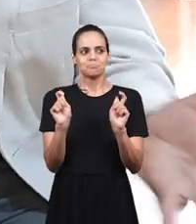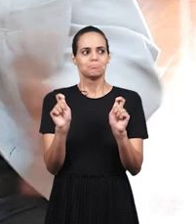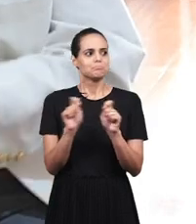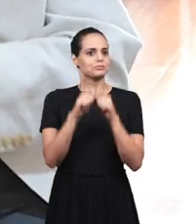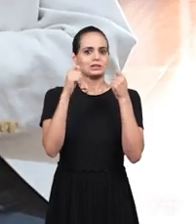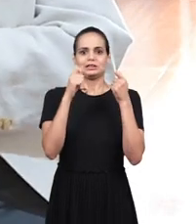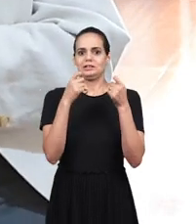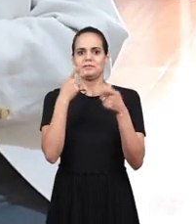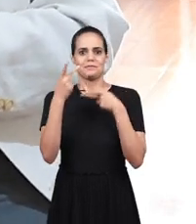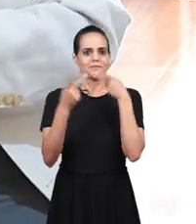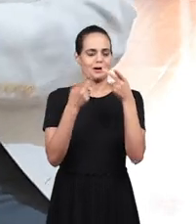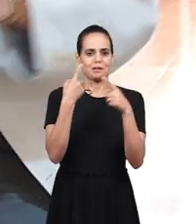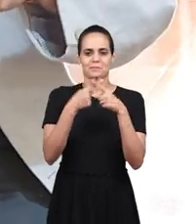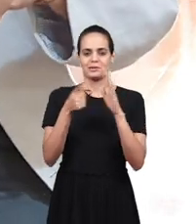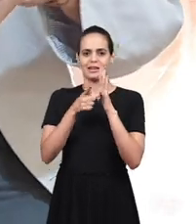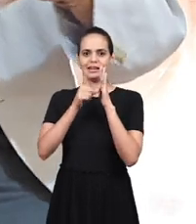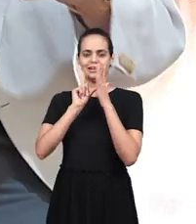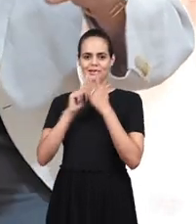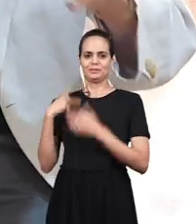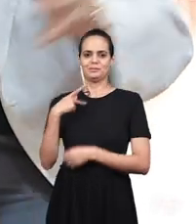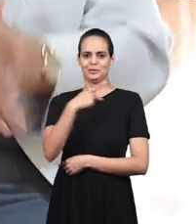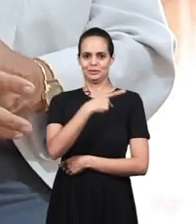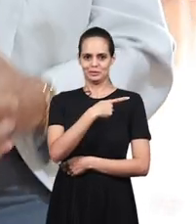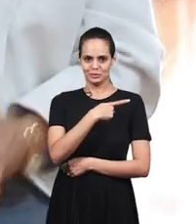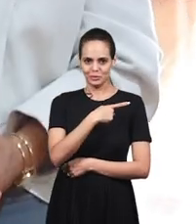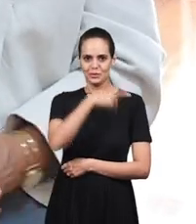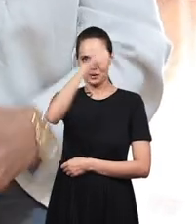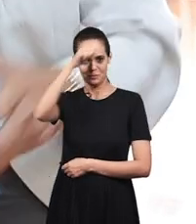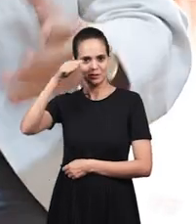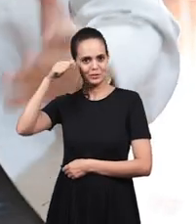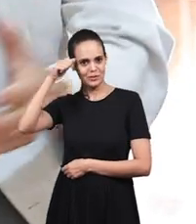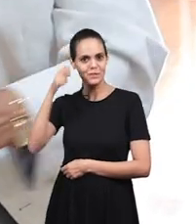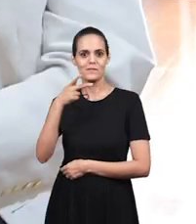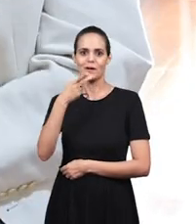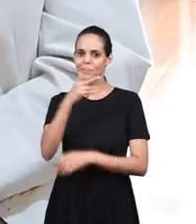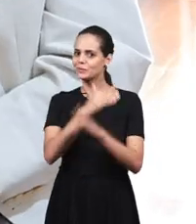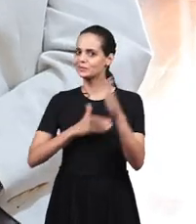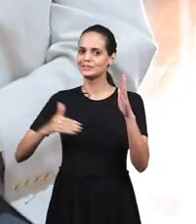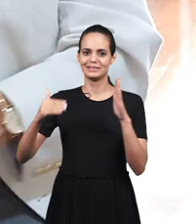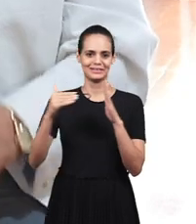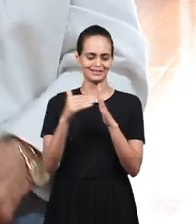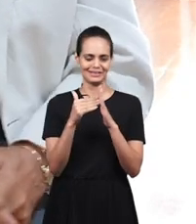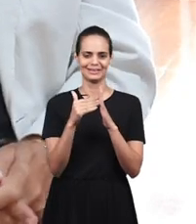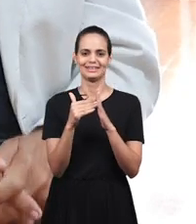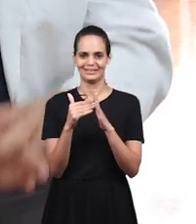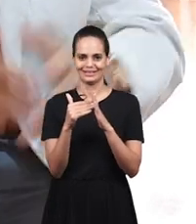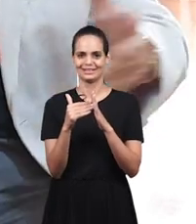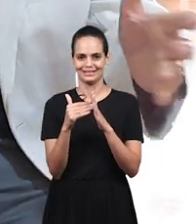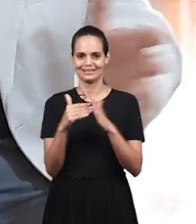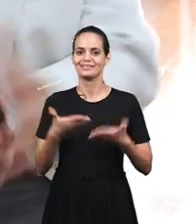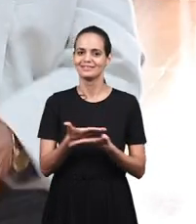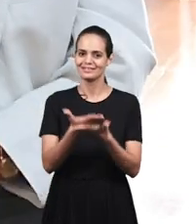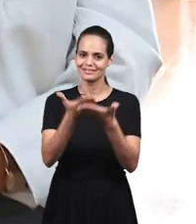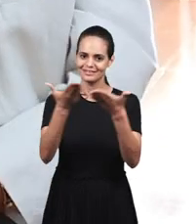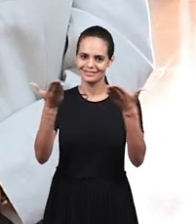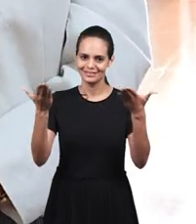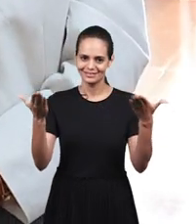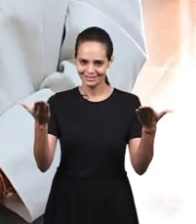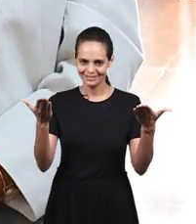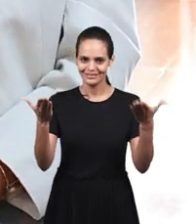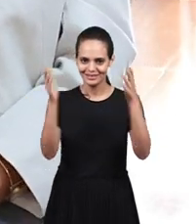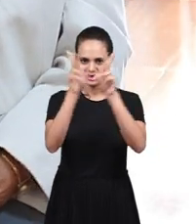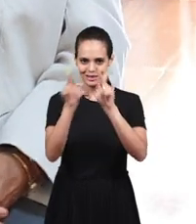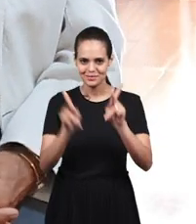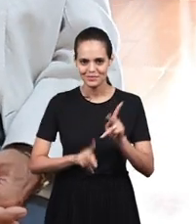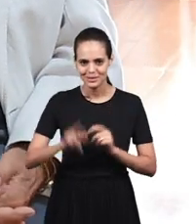Мне практически не дали ничего сказать за счет того, что пастор перед нами уже все сказал. Но я хочу пожелать